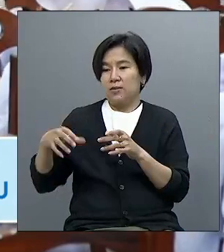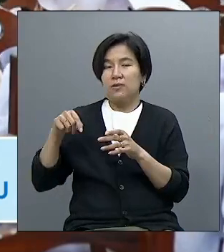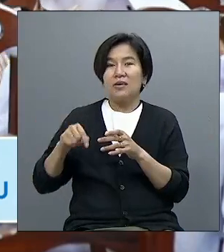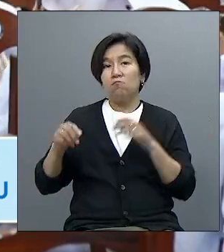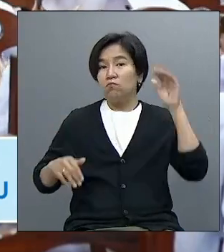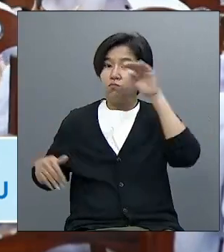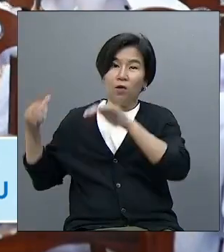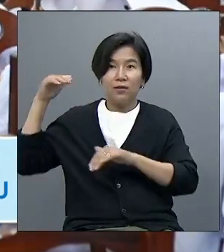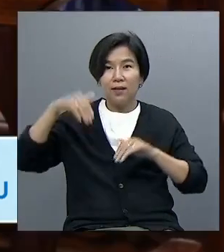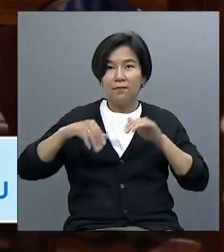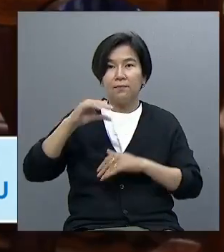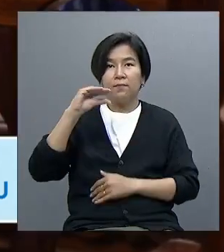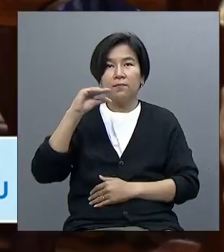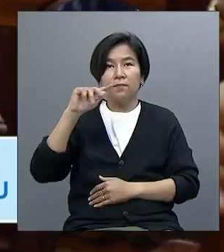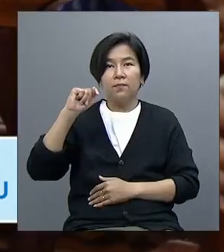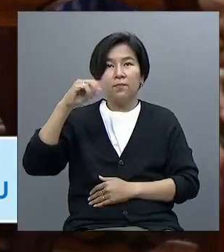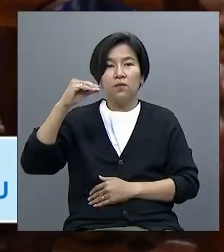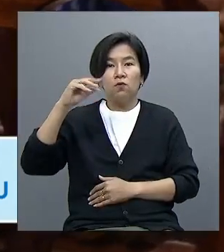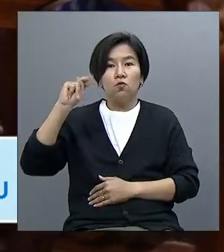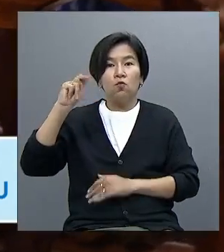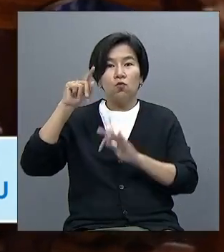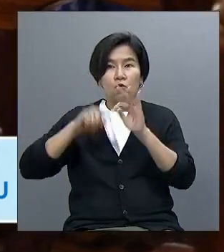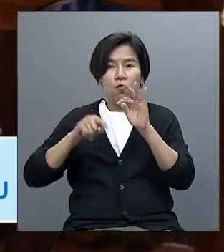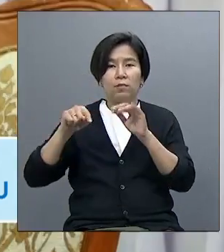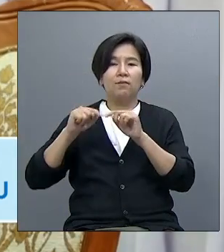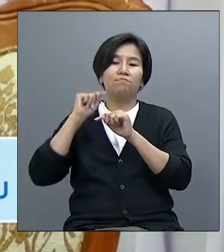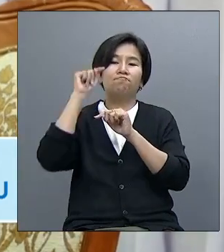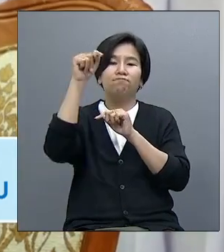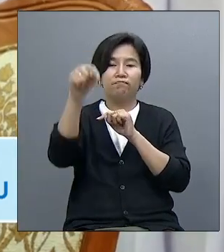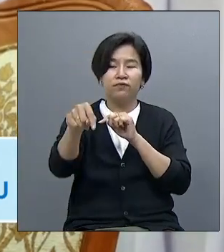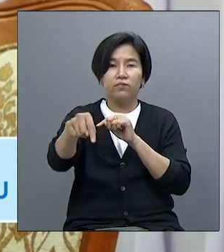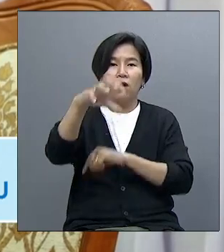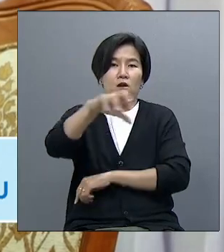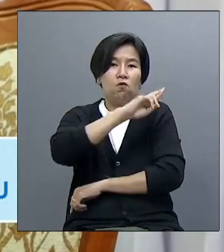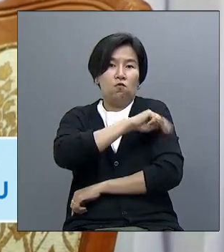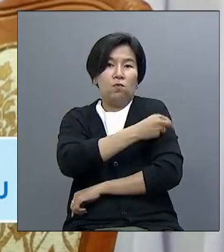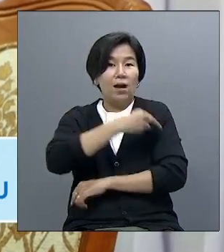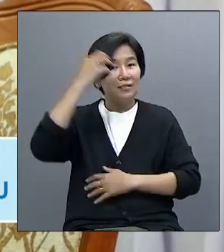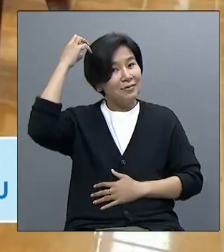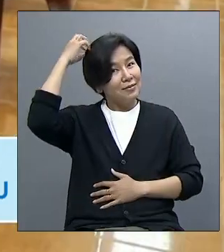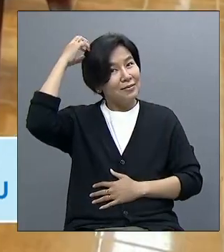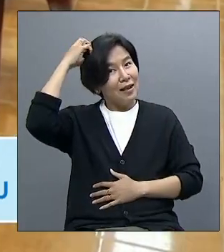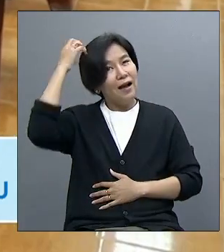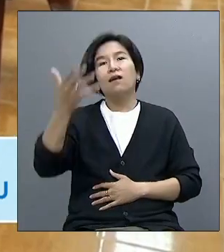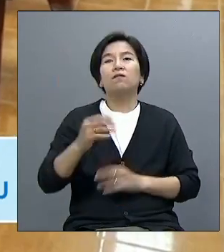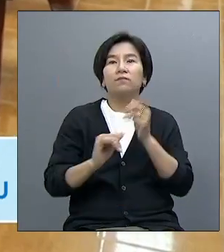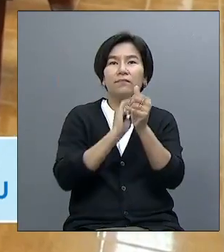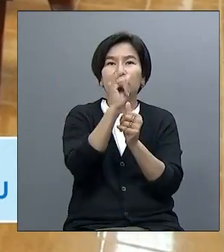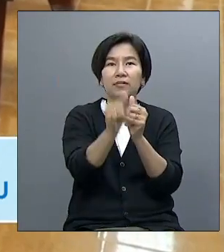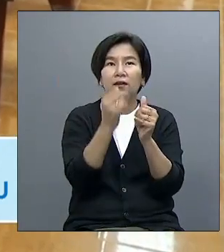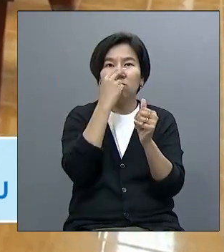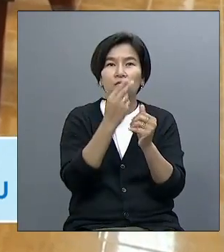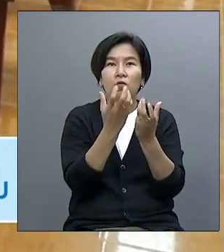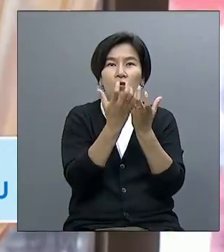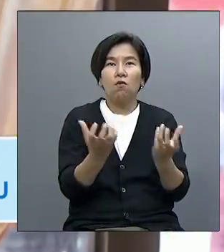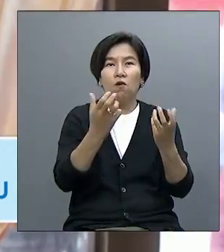ถึงโตโน่เดินทางข้ามแม่น้ำโขงไปที่โรงพยาบาลแขวงคำม่วนฝั่งสปป.ลาวเพื่อไปเยี่ยมชมอุปกรณ์ทางการแ